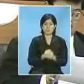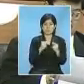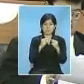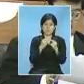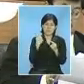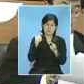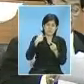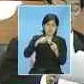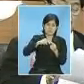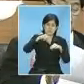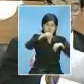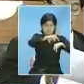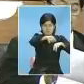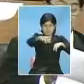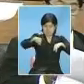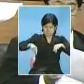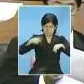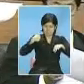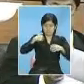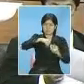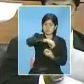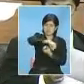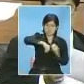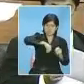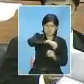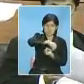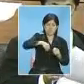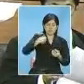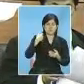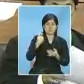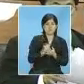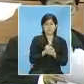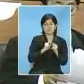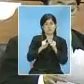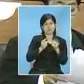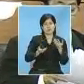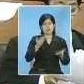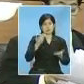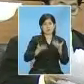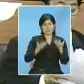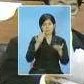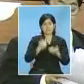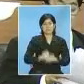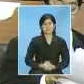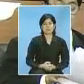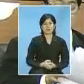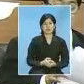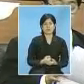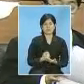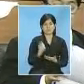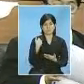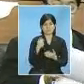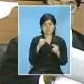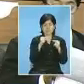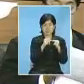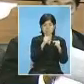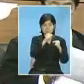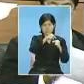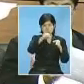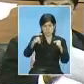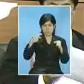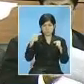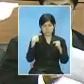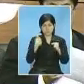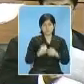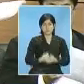นี่นะครับก็ย่อมมีการแสดงนะครับอ่าความต้องการในเรื่องของจุดหรือทางขึ้น